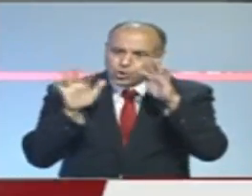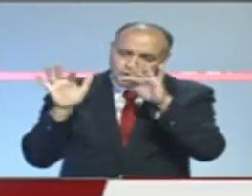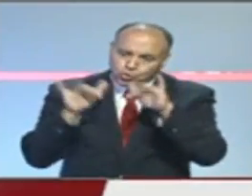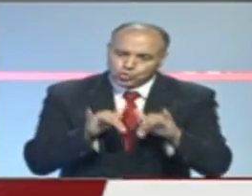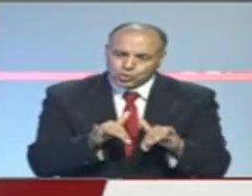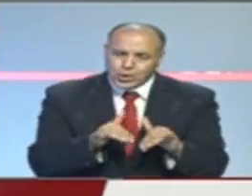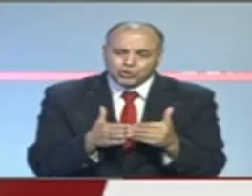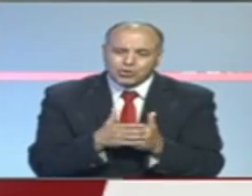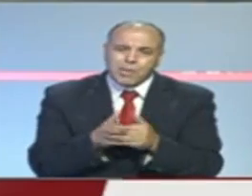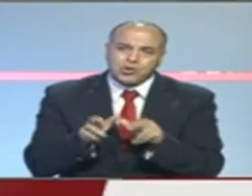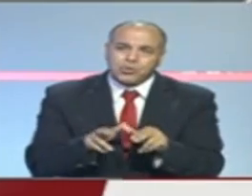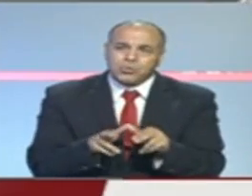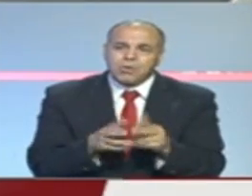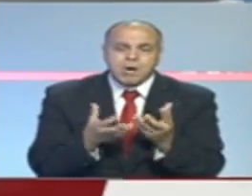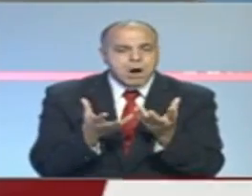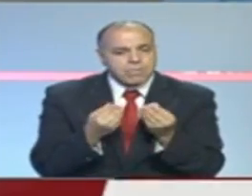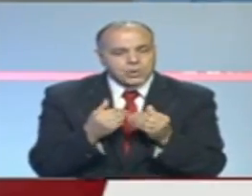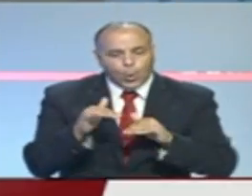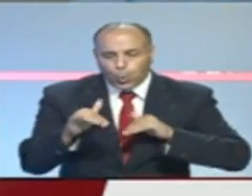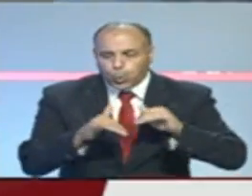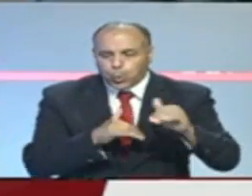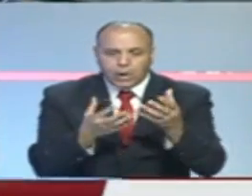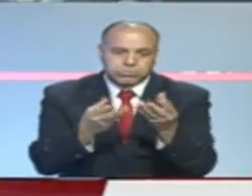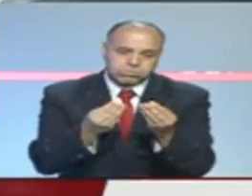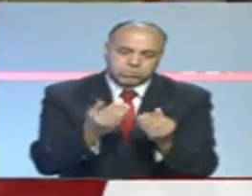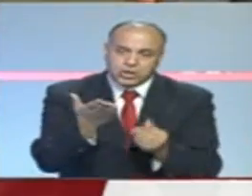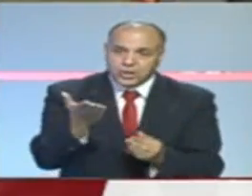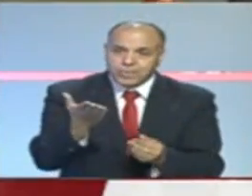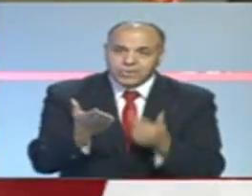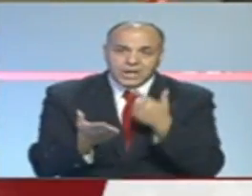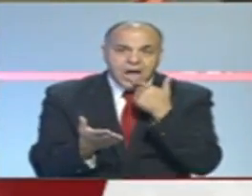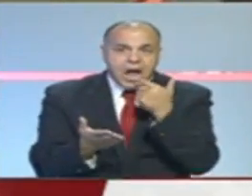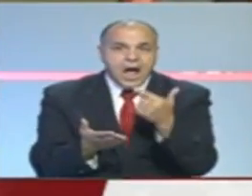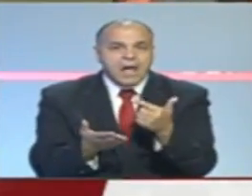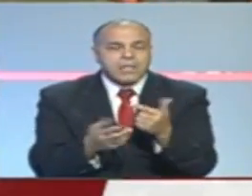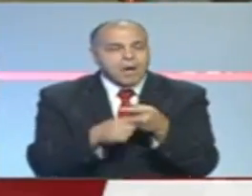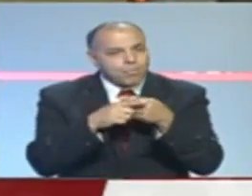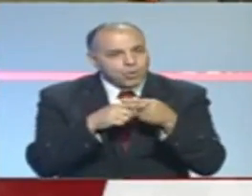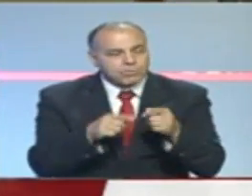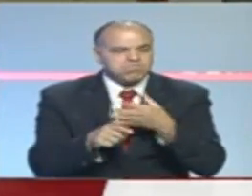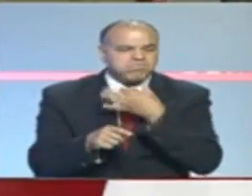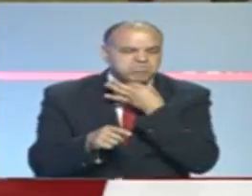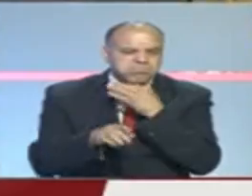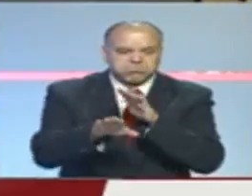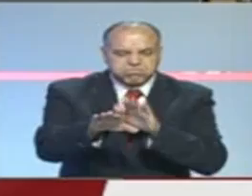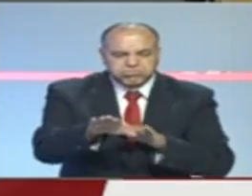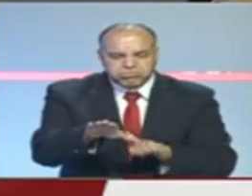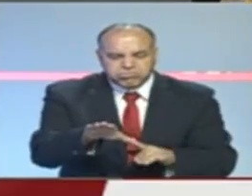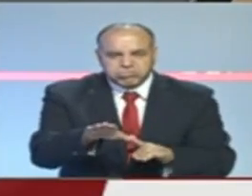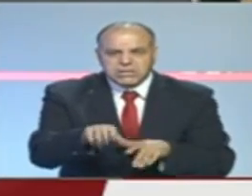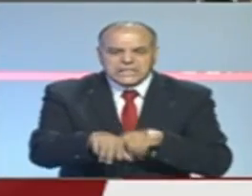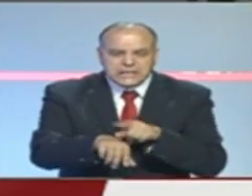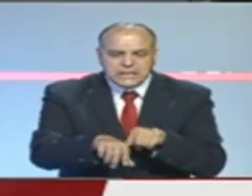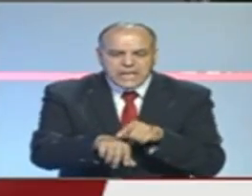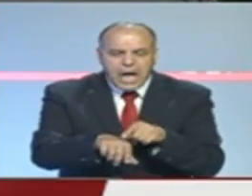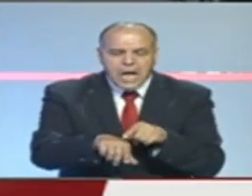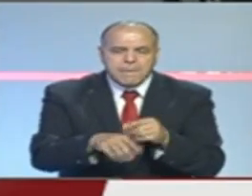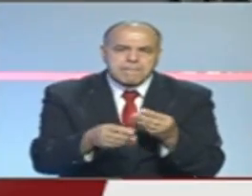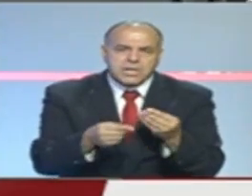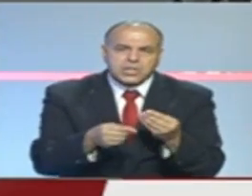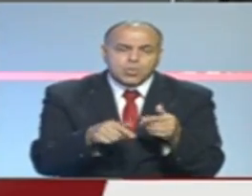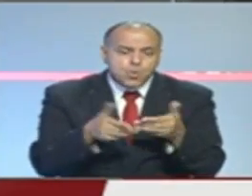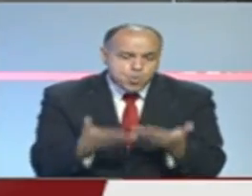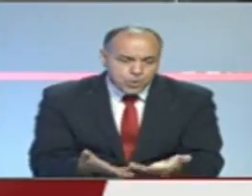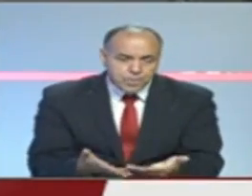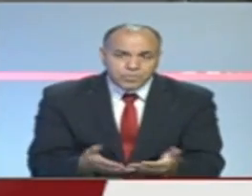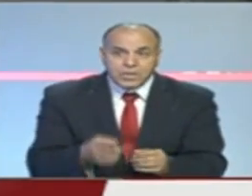أصلي الجهة، تكثفت حركة المرور بها وباتت مختنقة ومعطلة على مدى ساعات عديدة من